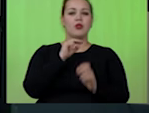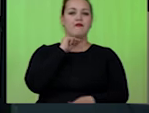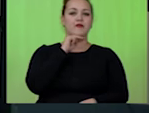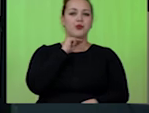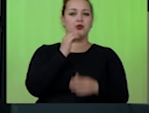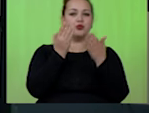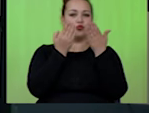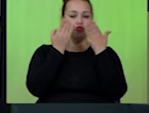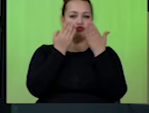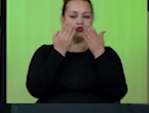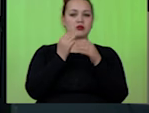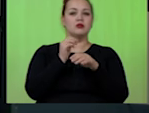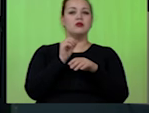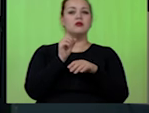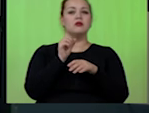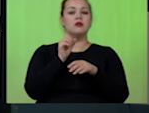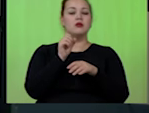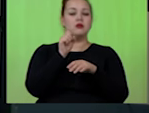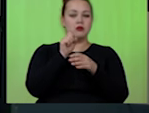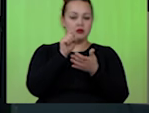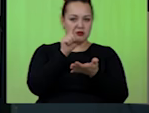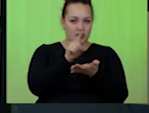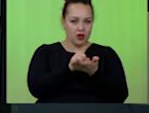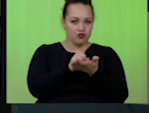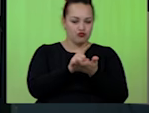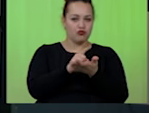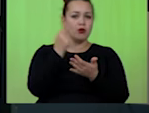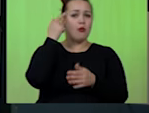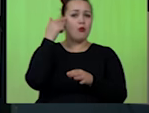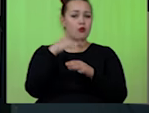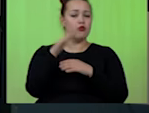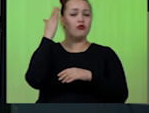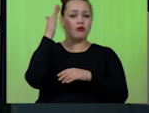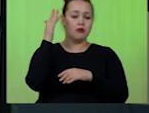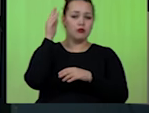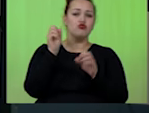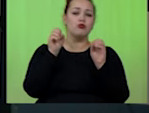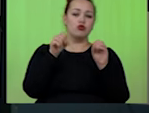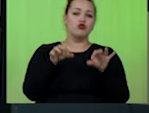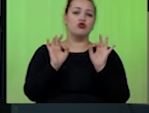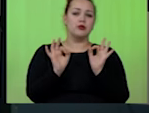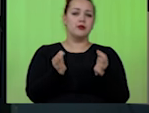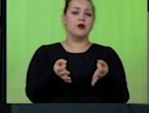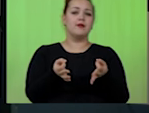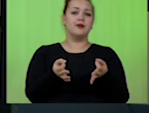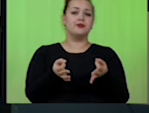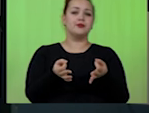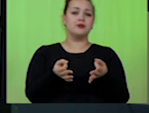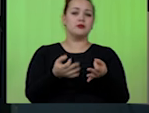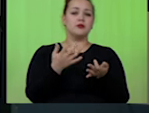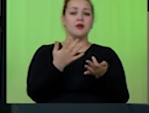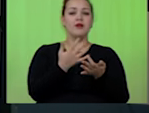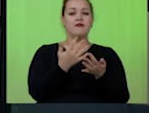Внимательно прочитайте задачу и поймите смысл, и тогда вы решите ее правильно. В